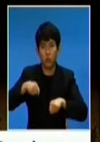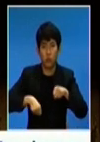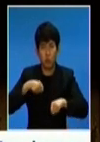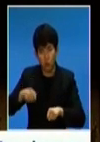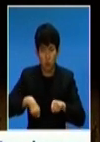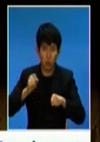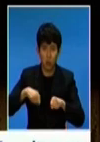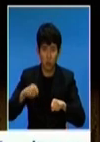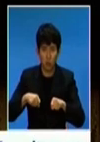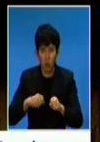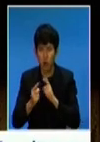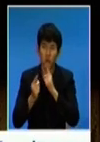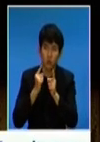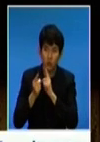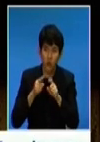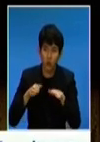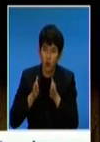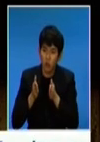ผมก็เลยบีบแต่ให้ชิด